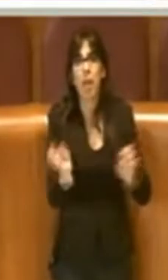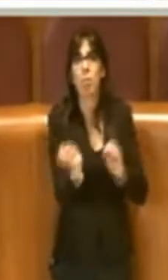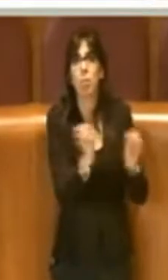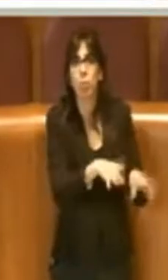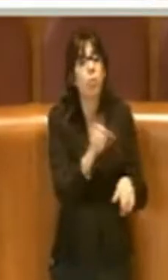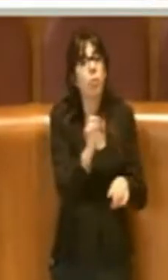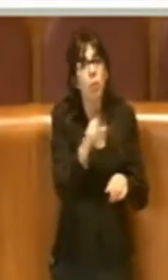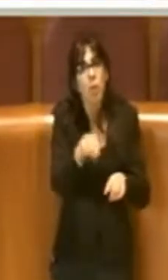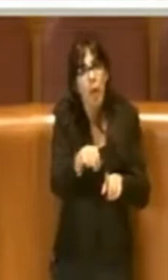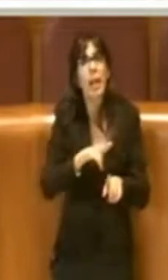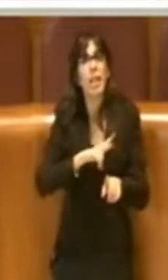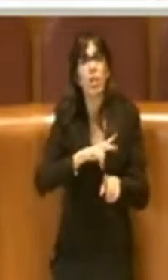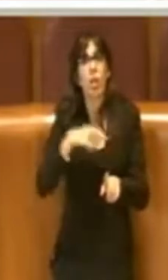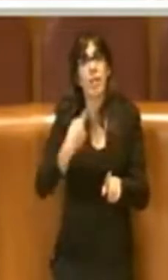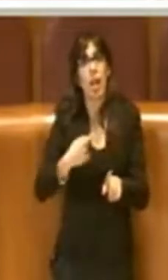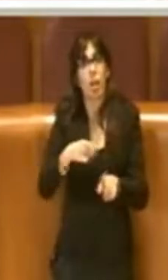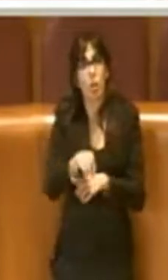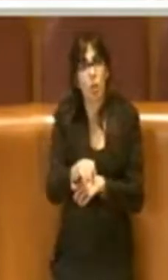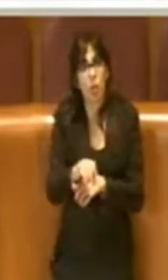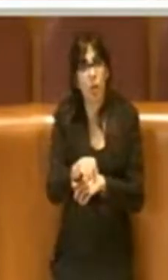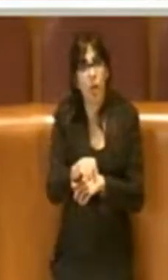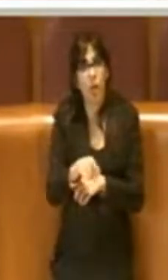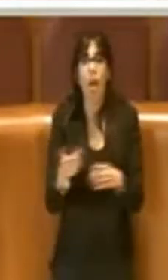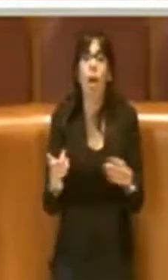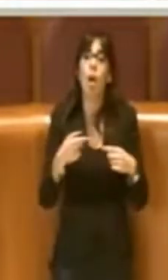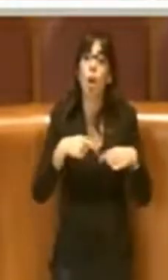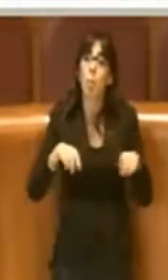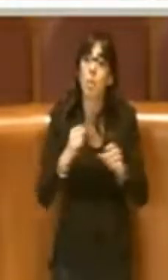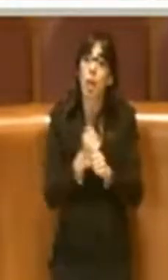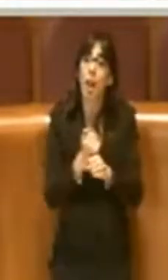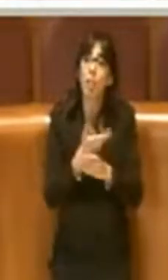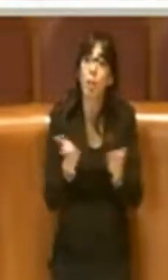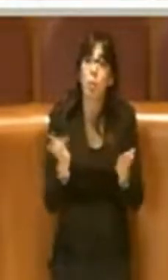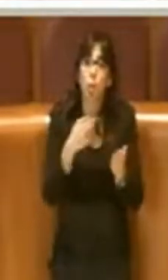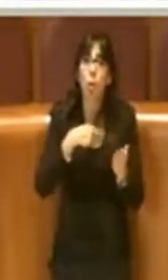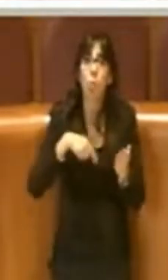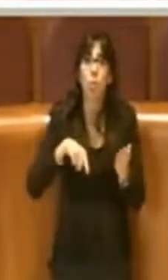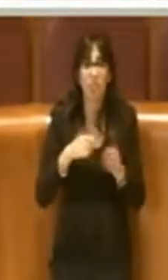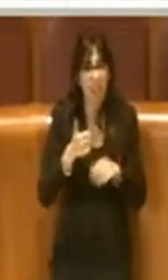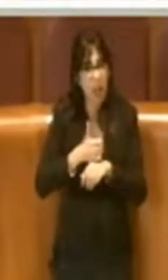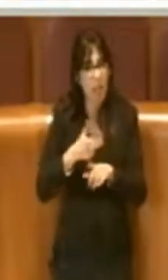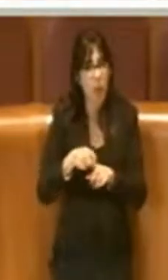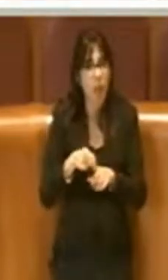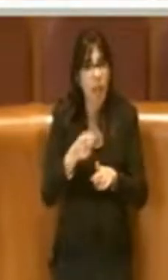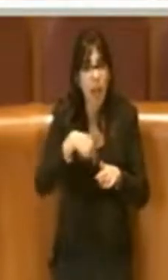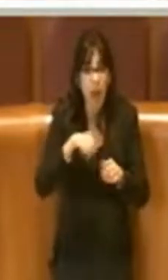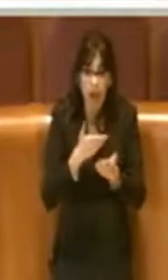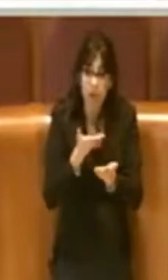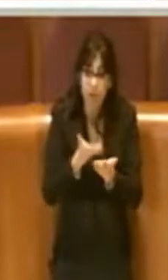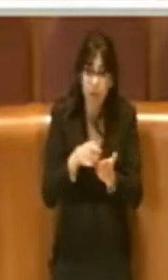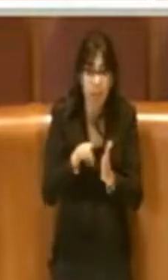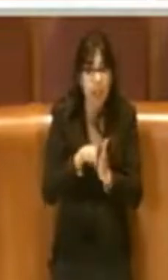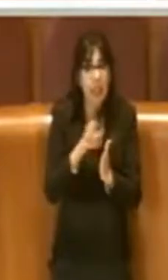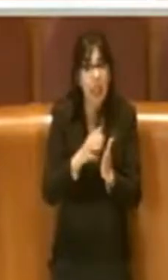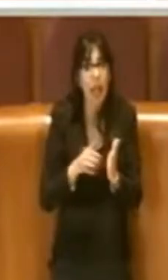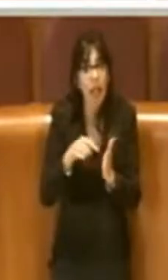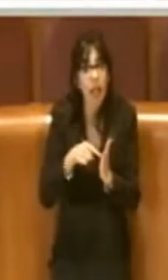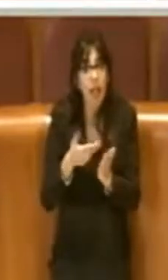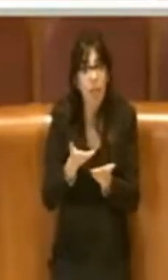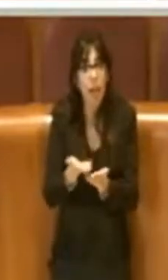In commissione, quando abbiamo presentato in commissione lavori pubblici, capitolina, quando abbiamo presentato questa delibera,